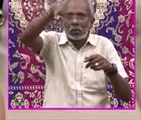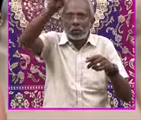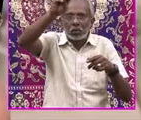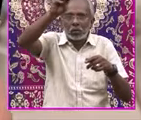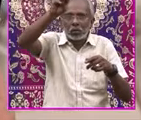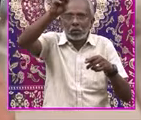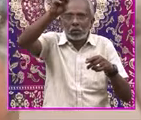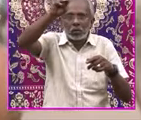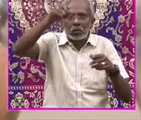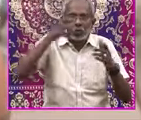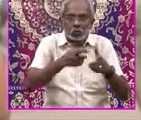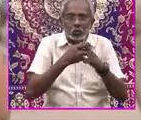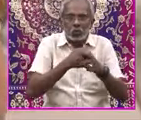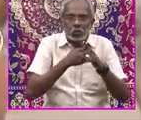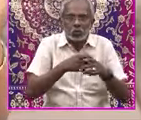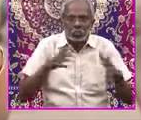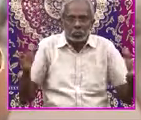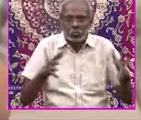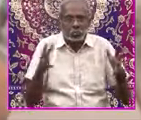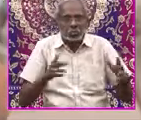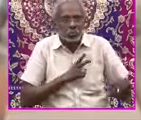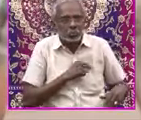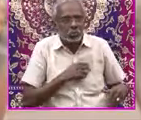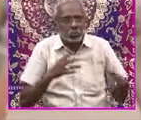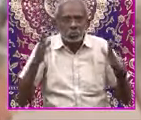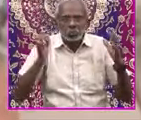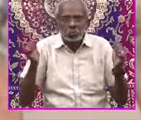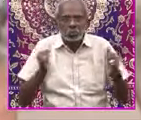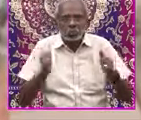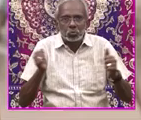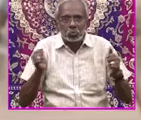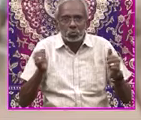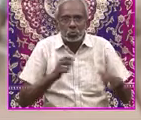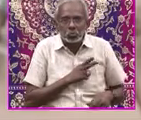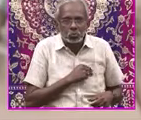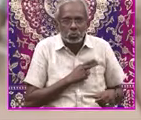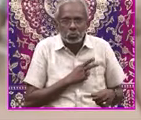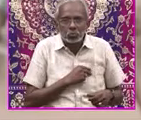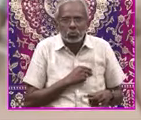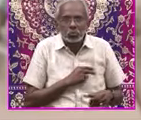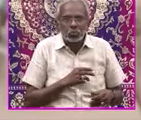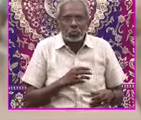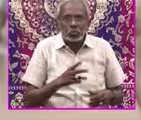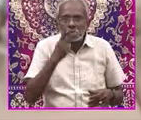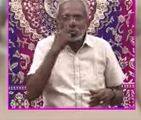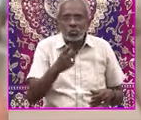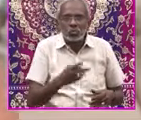பார்க்குறாங்க, பார்த்த உடனே அப்படியே பிரமிப்பு, அவங்க கண்ணில் அப்படியே பயம். இது என்ன மாய விந்தையா,